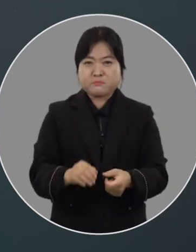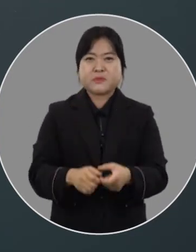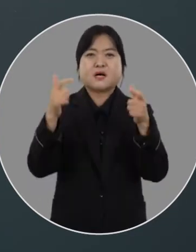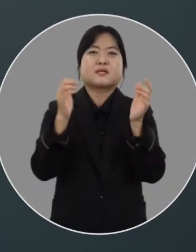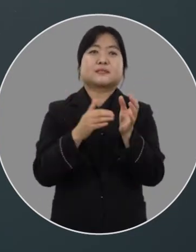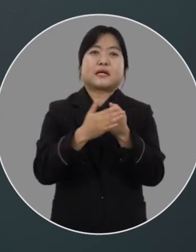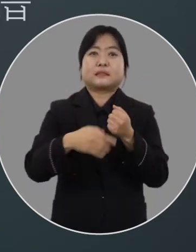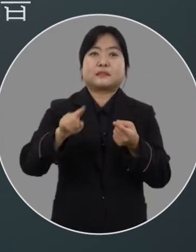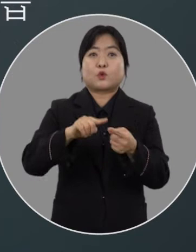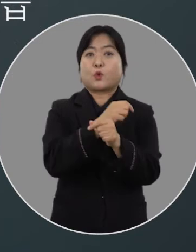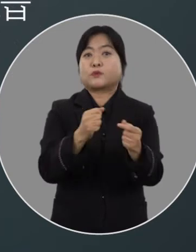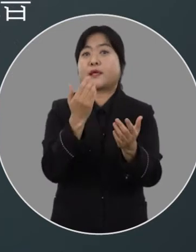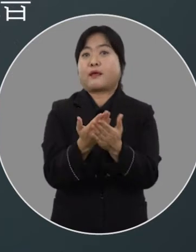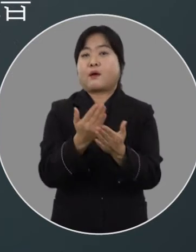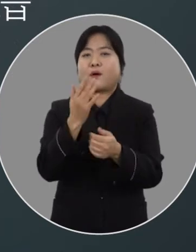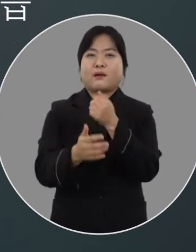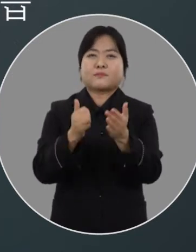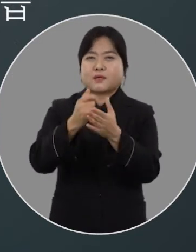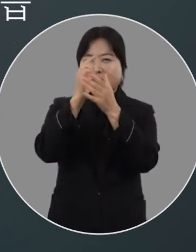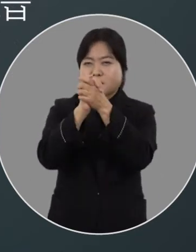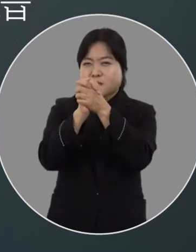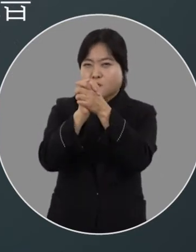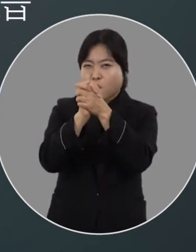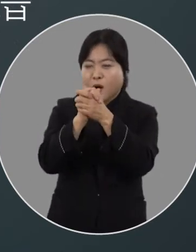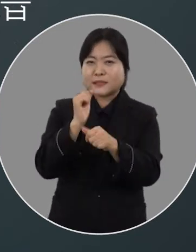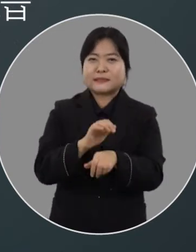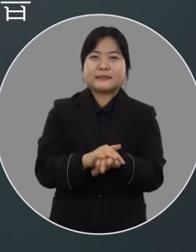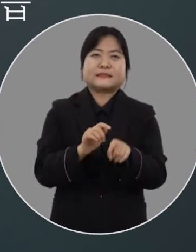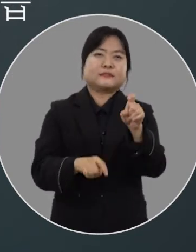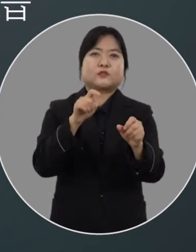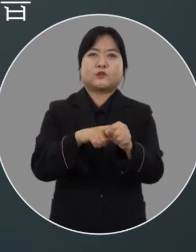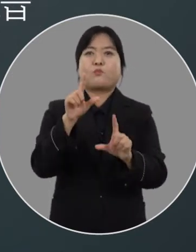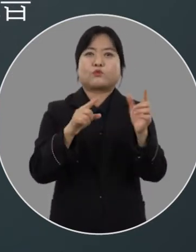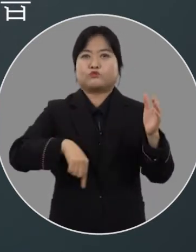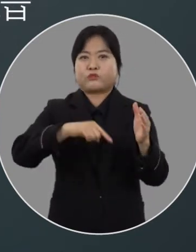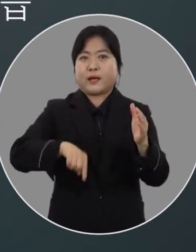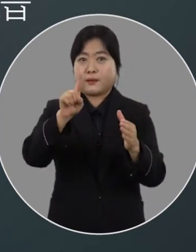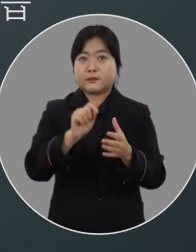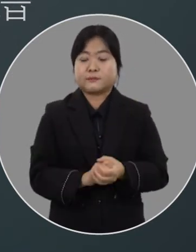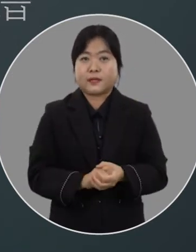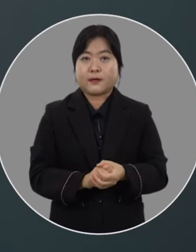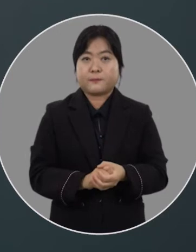퍼져나왔으니 그것을 용서해달라고 하느님께 기도하는 실천적인 모습 중에 하나였습니다.